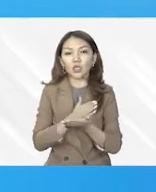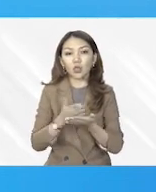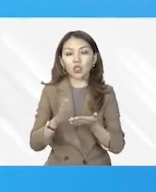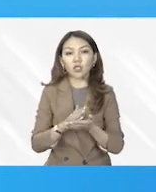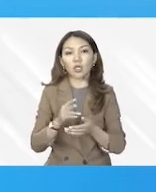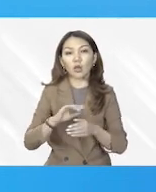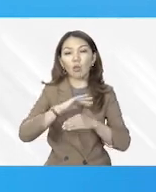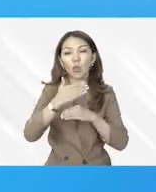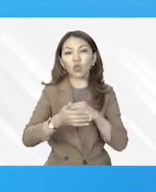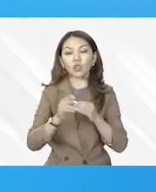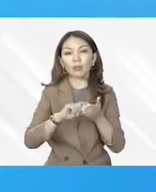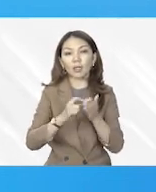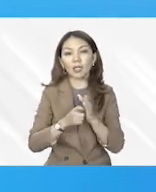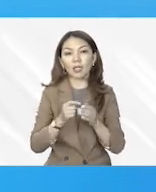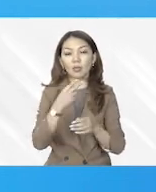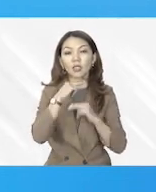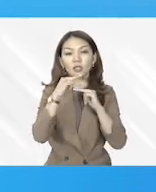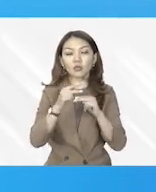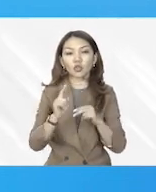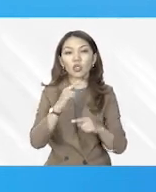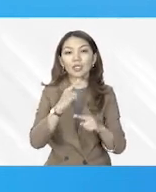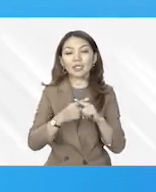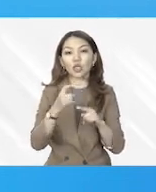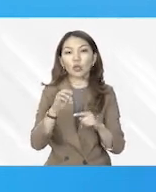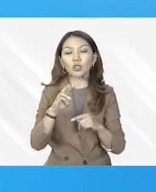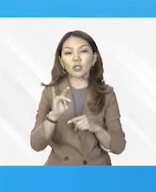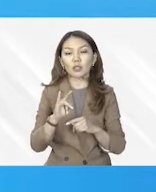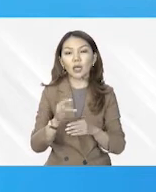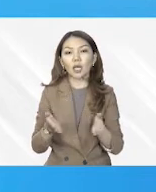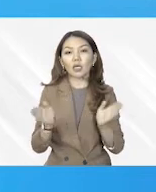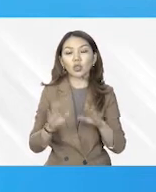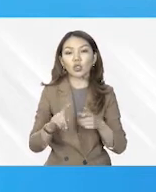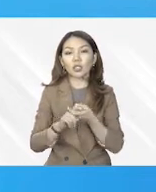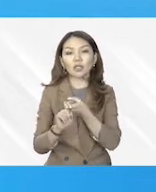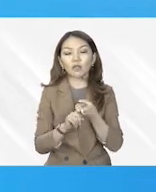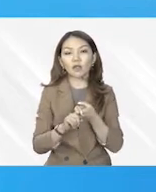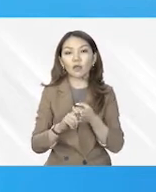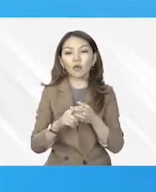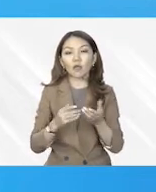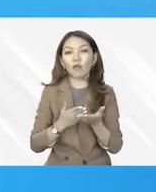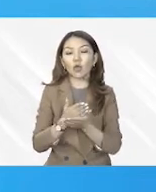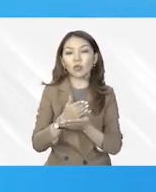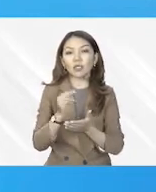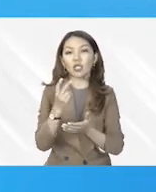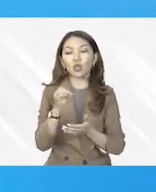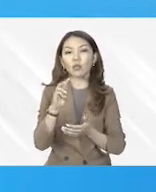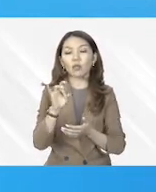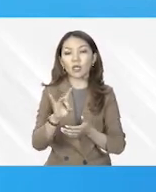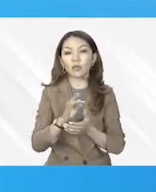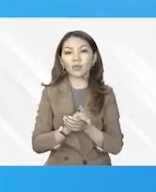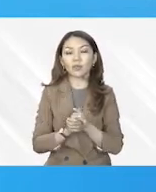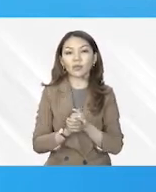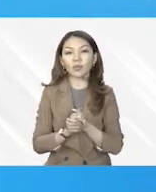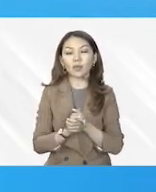клетки. Обратите внимание, что сестринские хроматиды остаются связанными в области центромер. Заключительные этапы мейоза